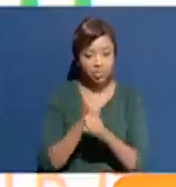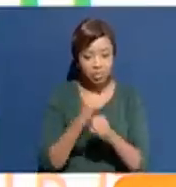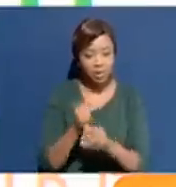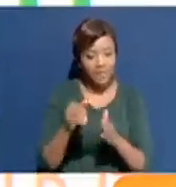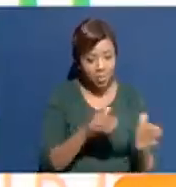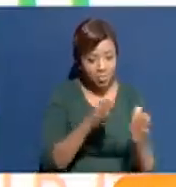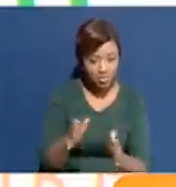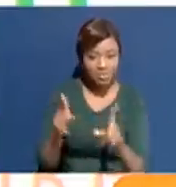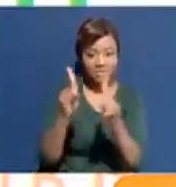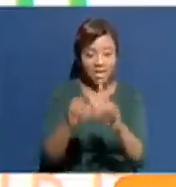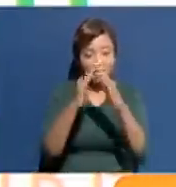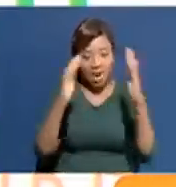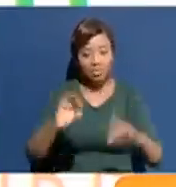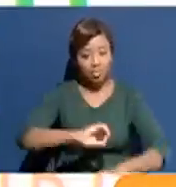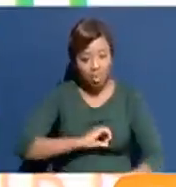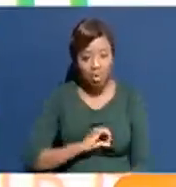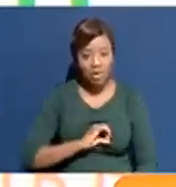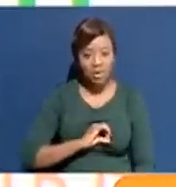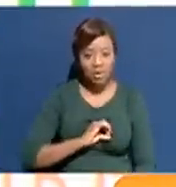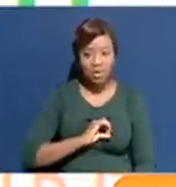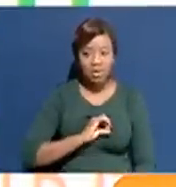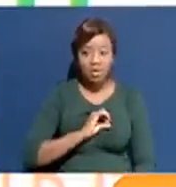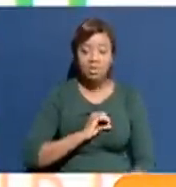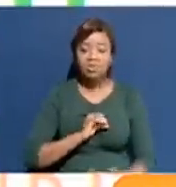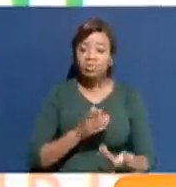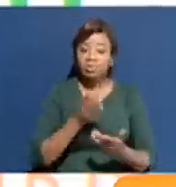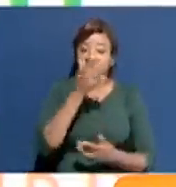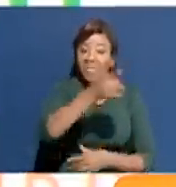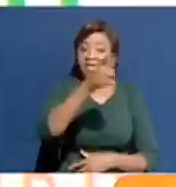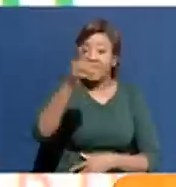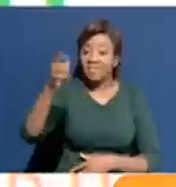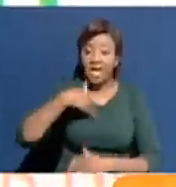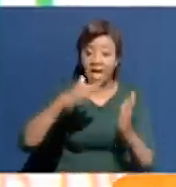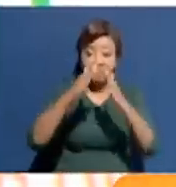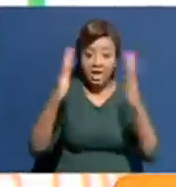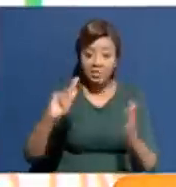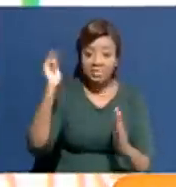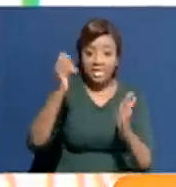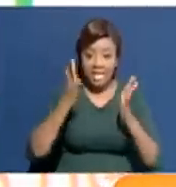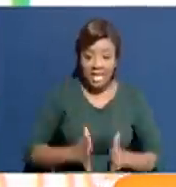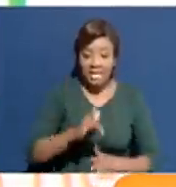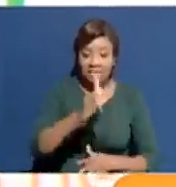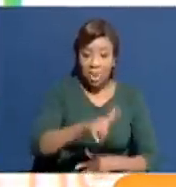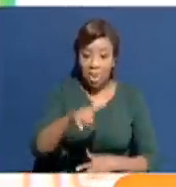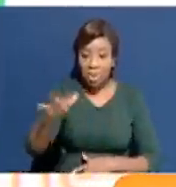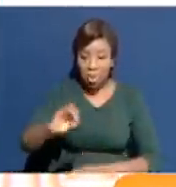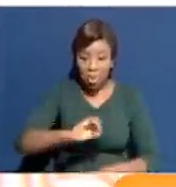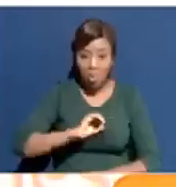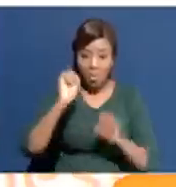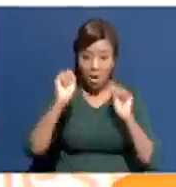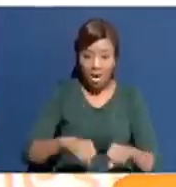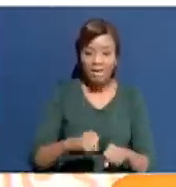tutaongeza zile nyumba ambazo zinaweza kununuliwa na Wakenya wa mapato ya chini